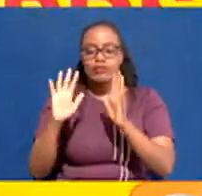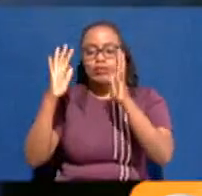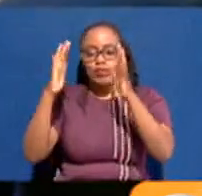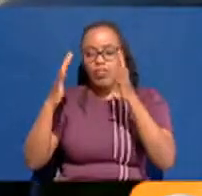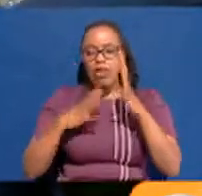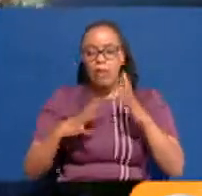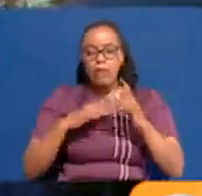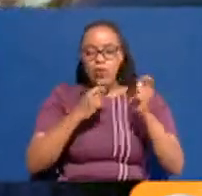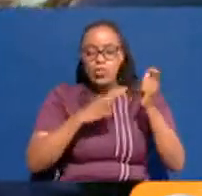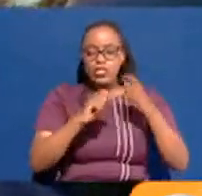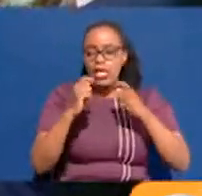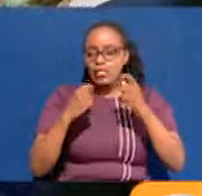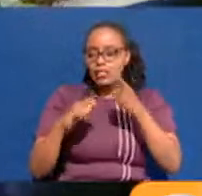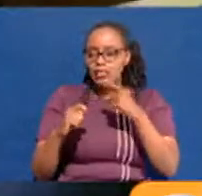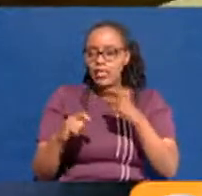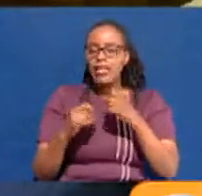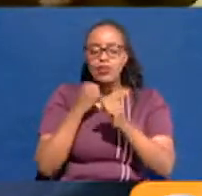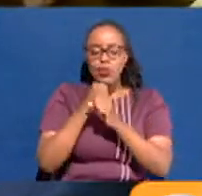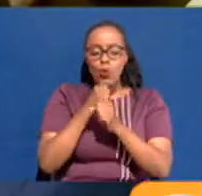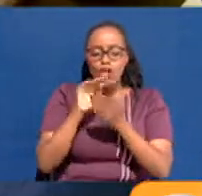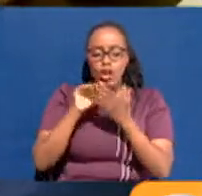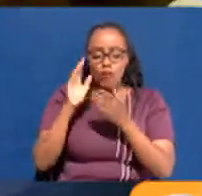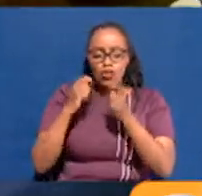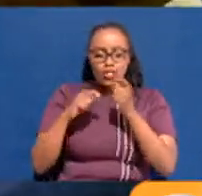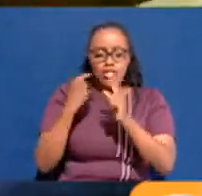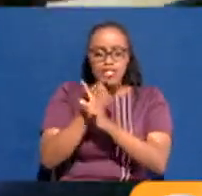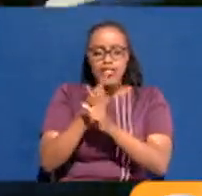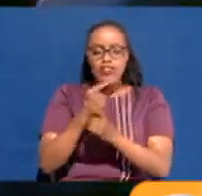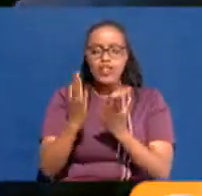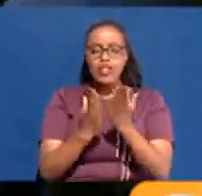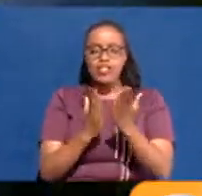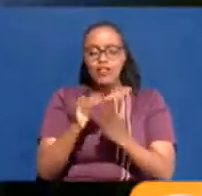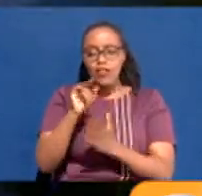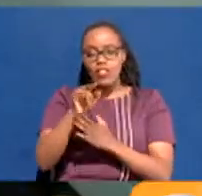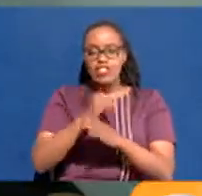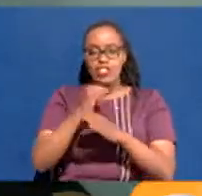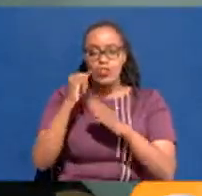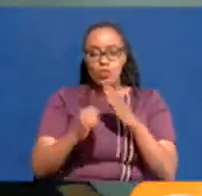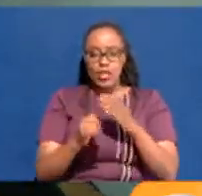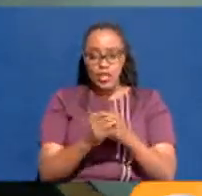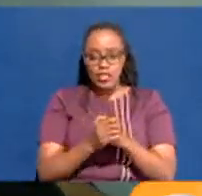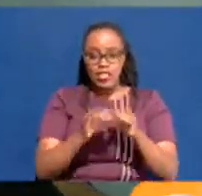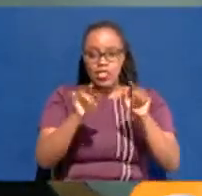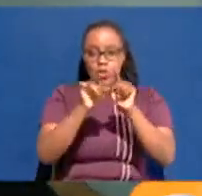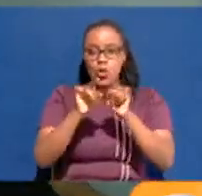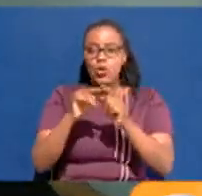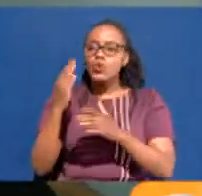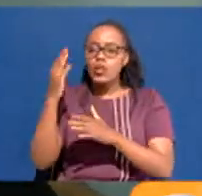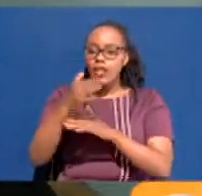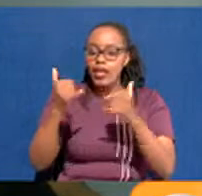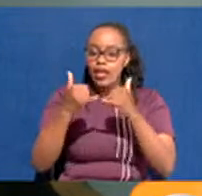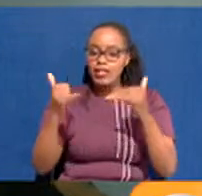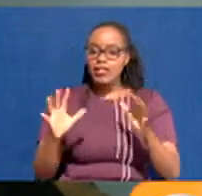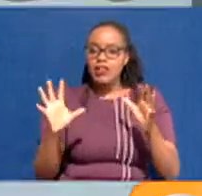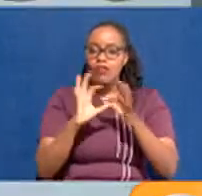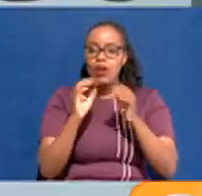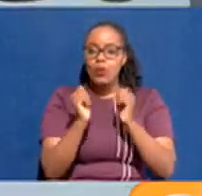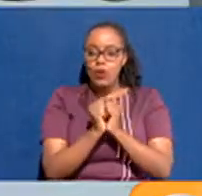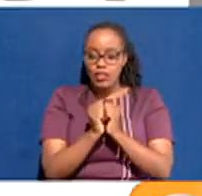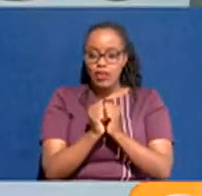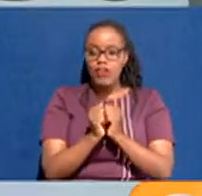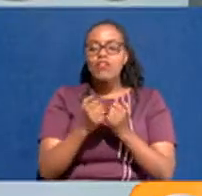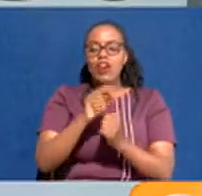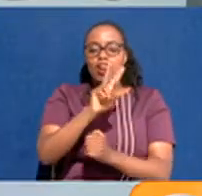mawakala waliojizatiti zaidi kuuza huduma tofauti za bima hiyo. Aidha, Directline ilishirikiana na kampuni ya